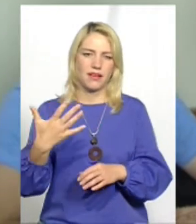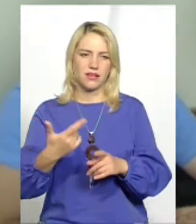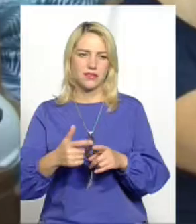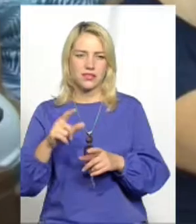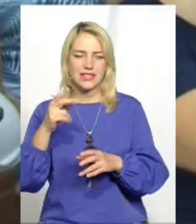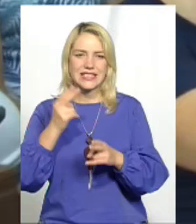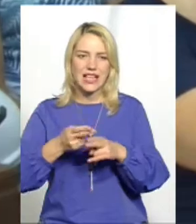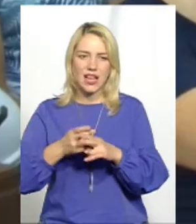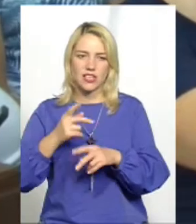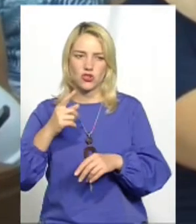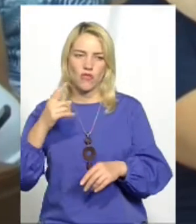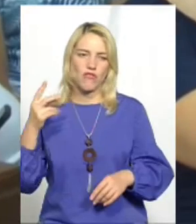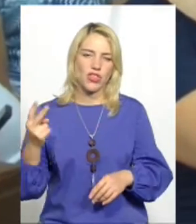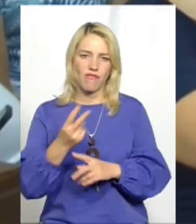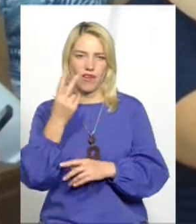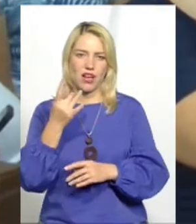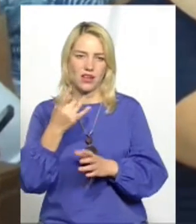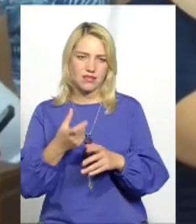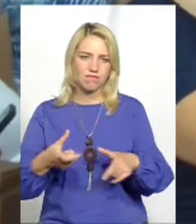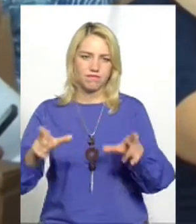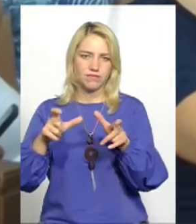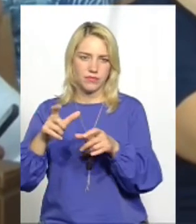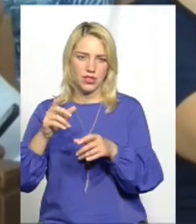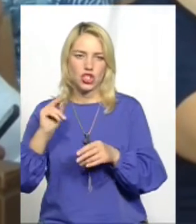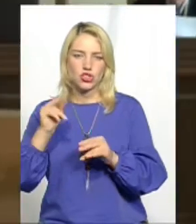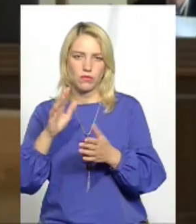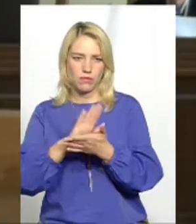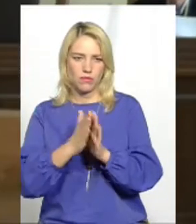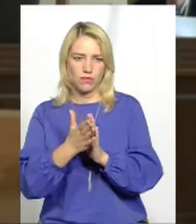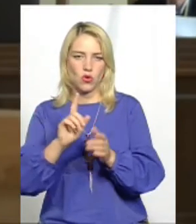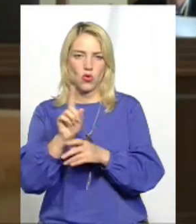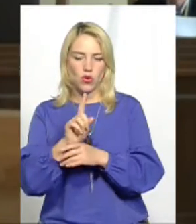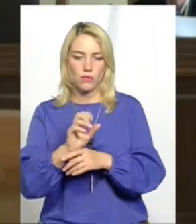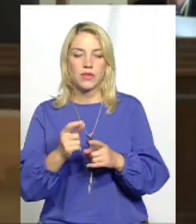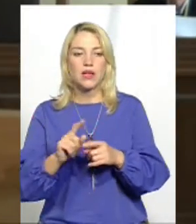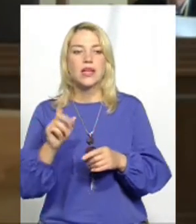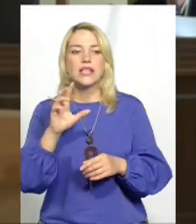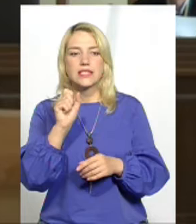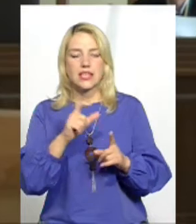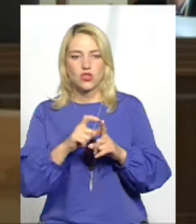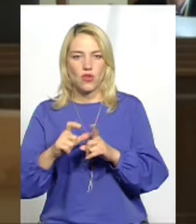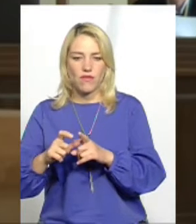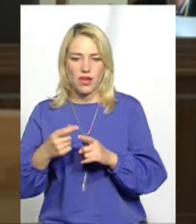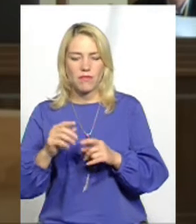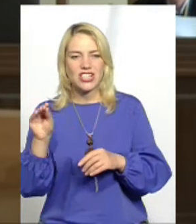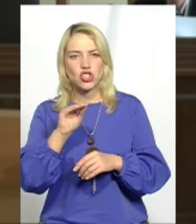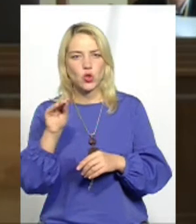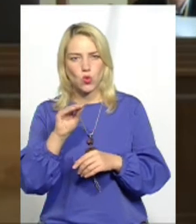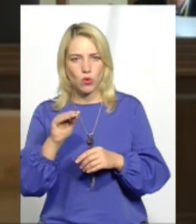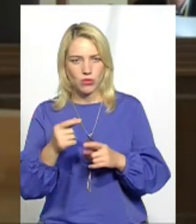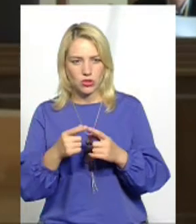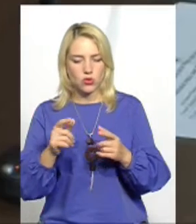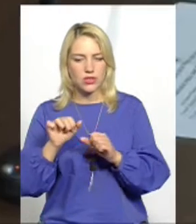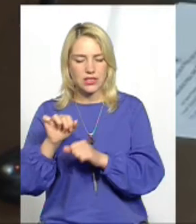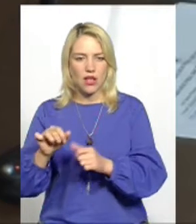1,2 рази. За словами учасниці громадської організації, яка приїхала до Луцька на суд із Житомирської області, впродовж кількох